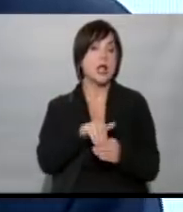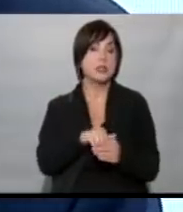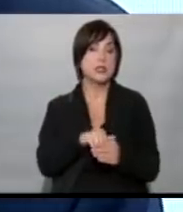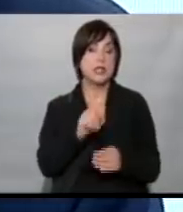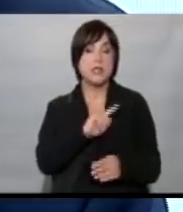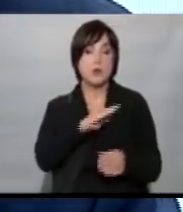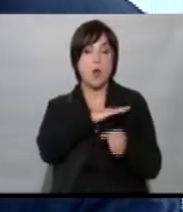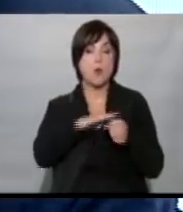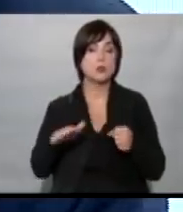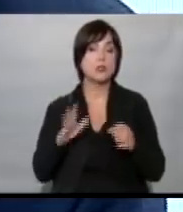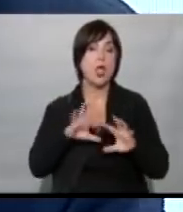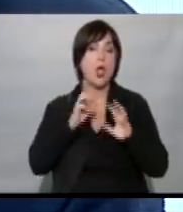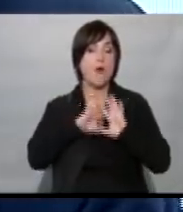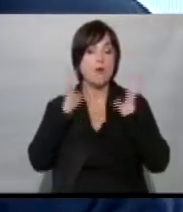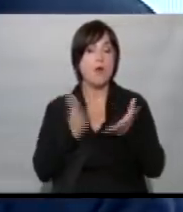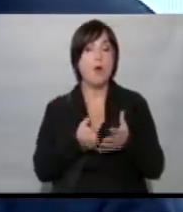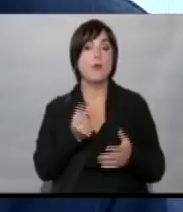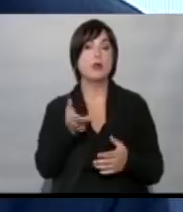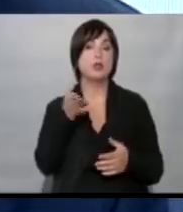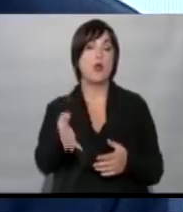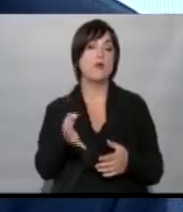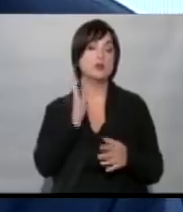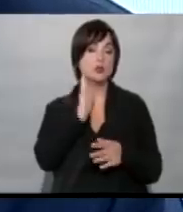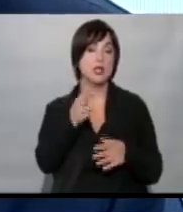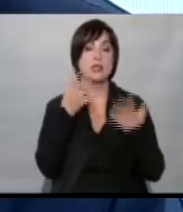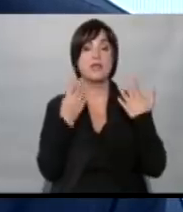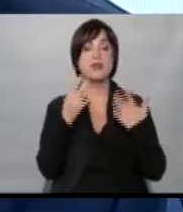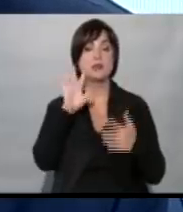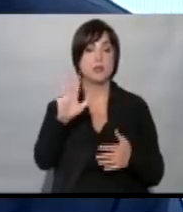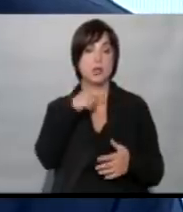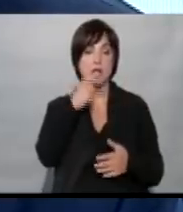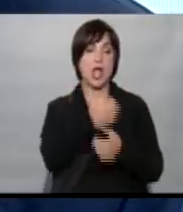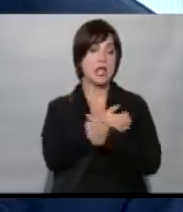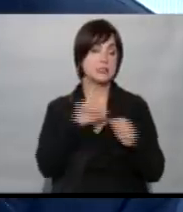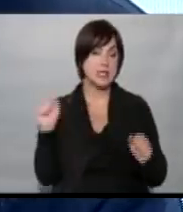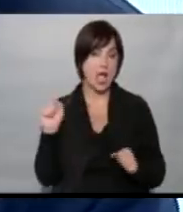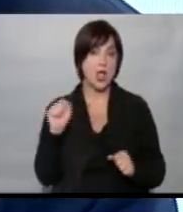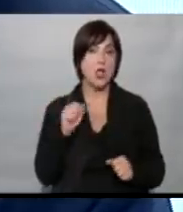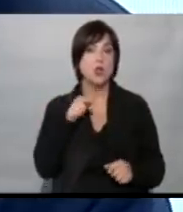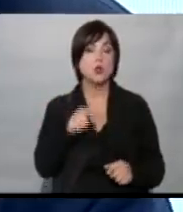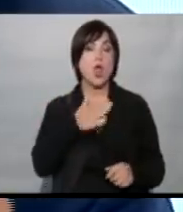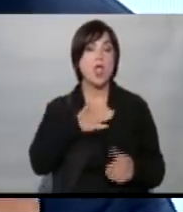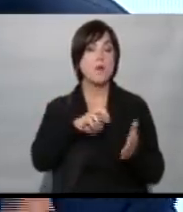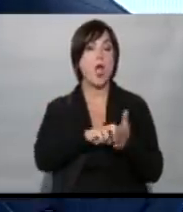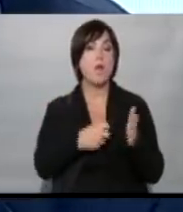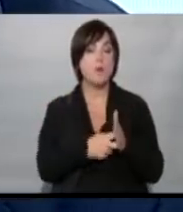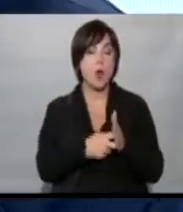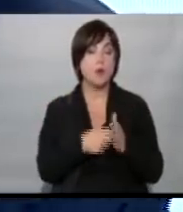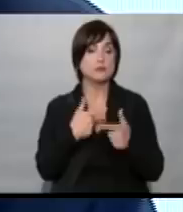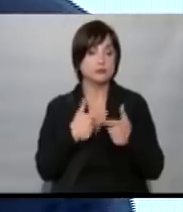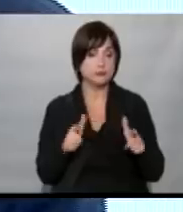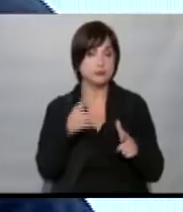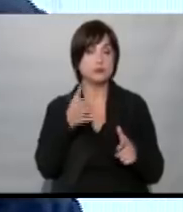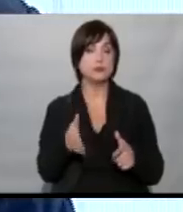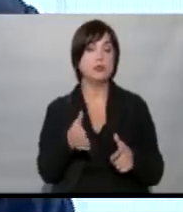може да се постигне цензус, а тие што излегуваат 95% се изјасуваат за. Значи, тоги има проблем со кредибилитетот